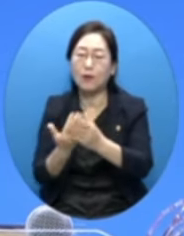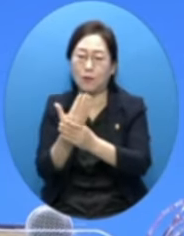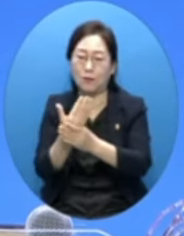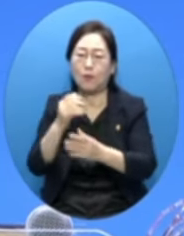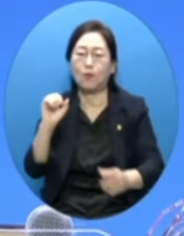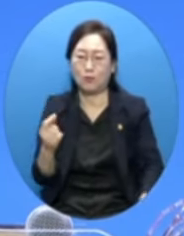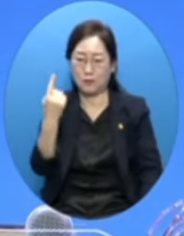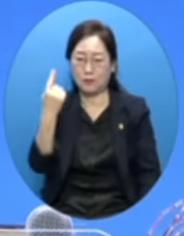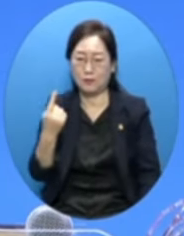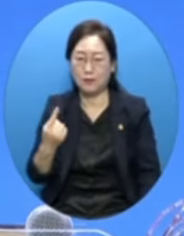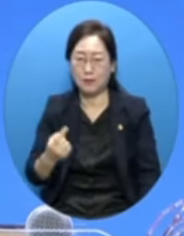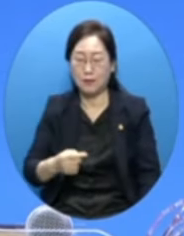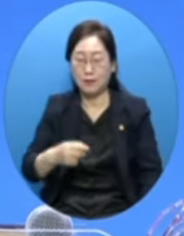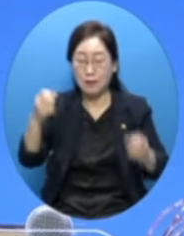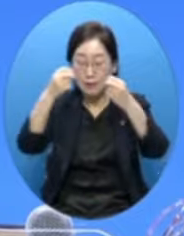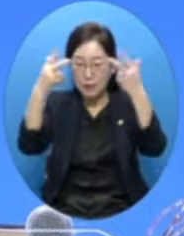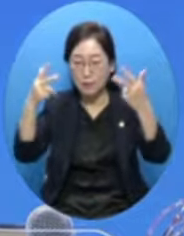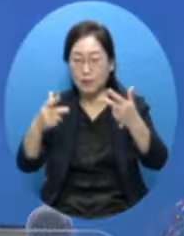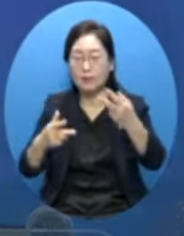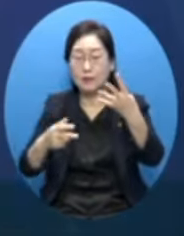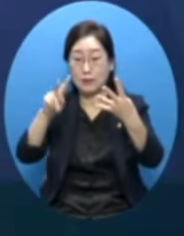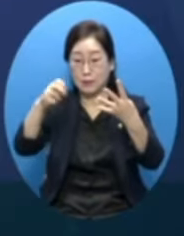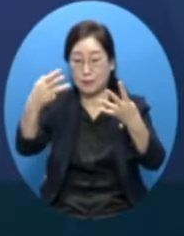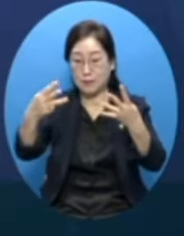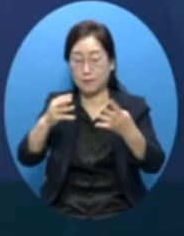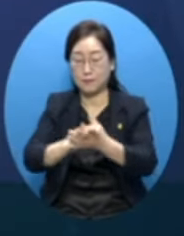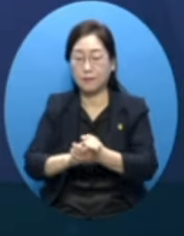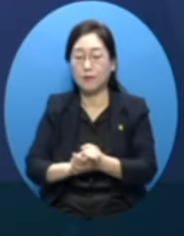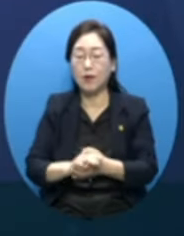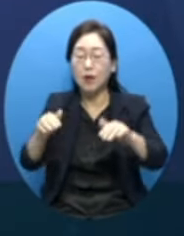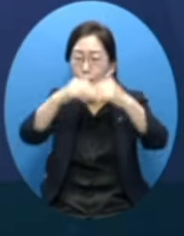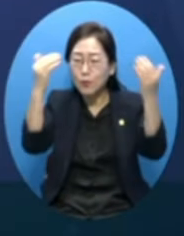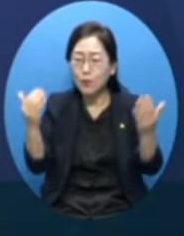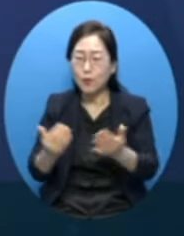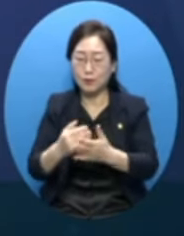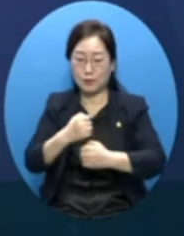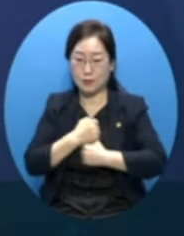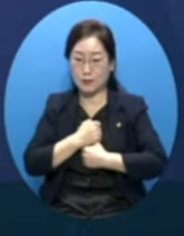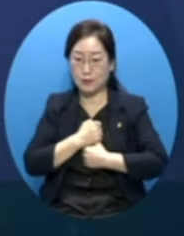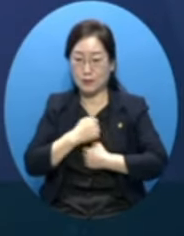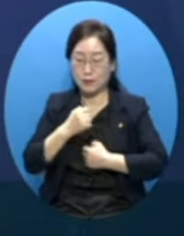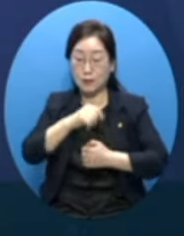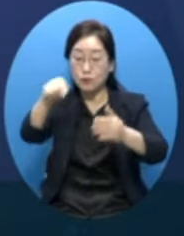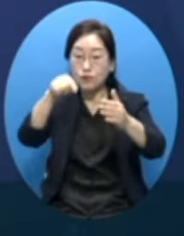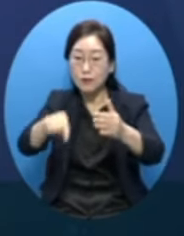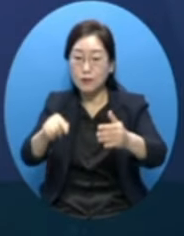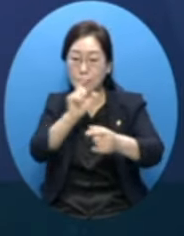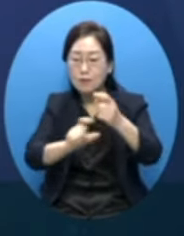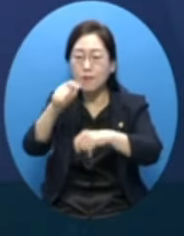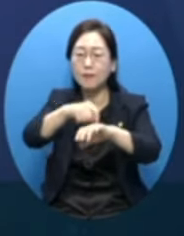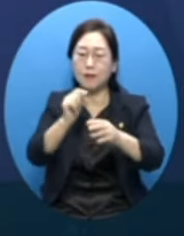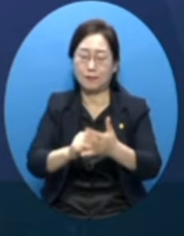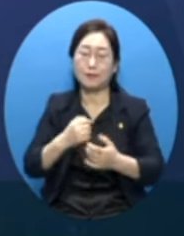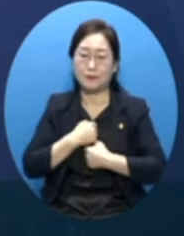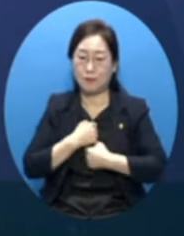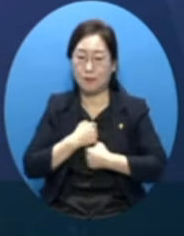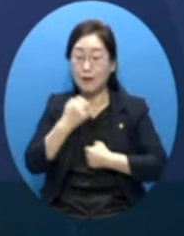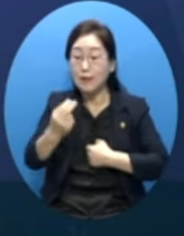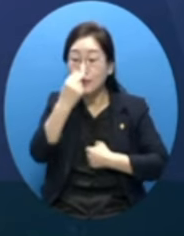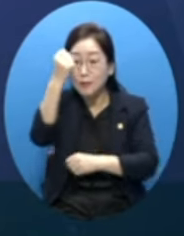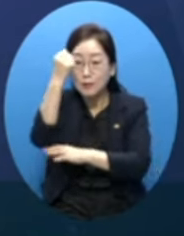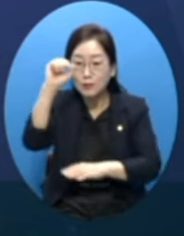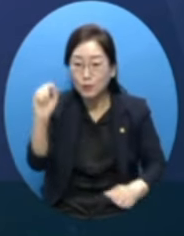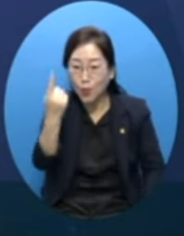그래서 잠언서 4장 23절을 우리에게 권면합니다. 모든 지킬 만한 것 중에 더욱 내 마음을 지켜라. 생명의